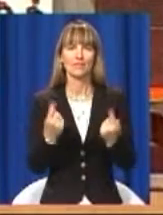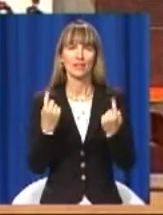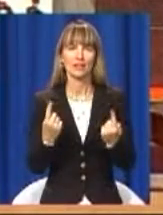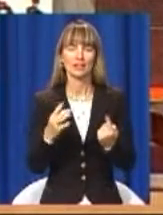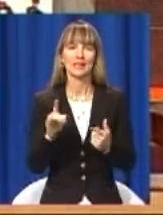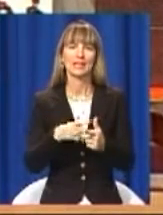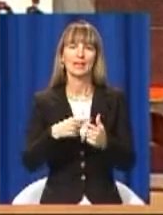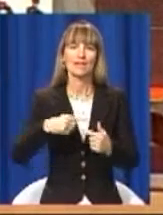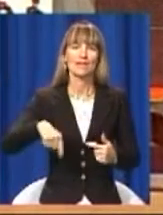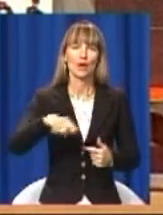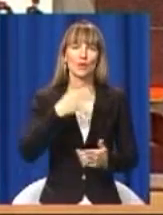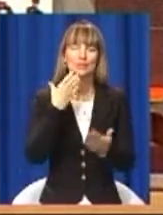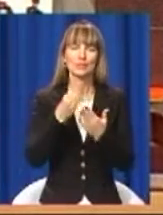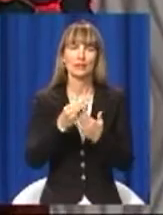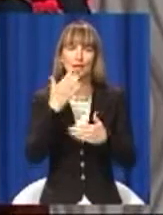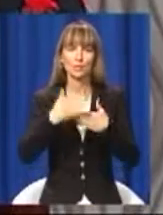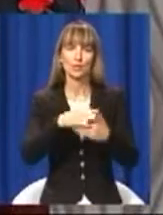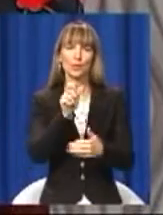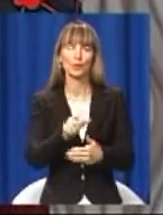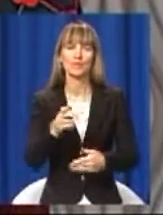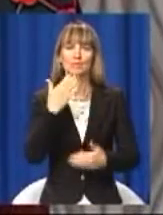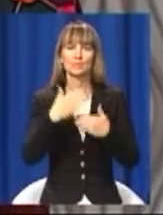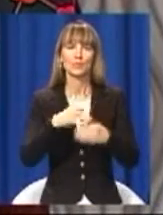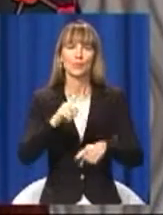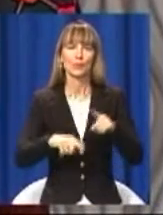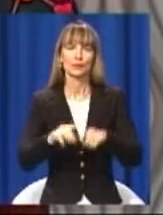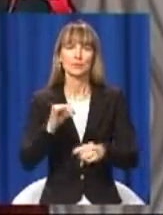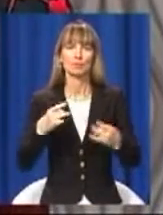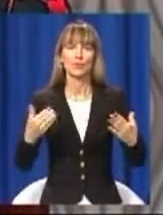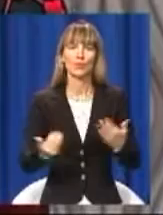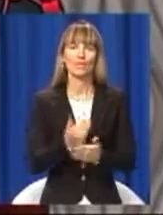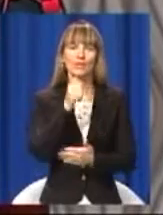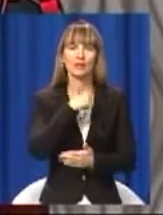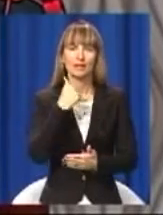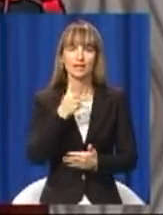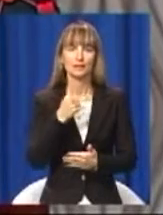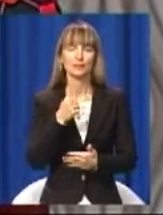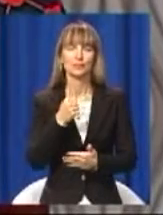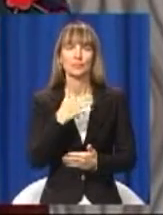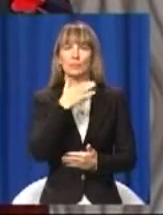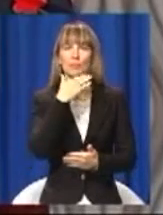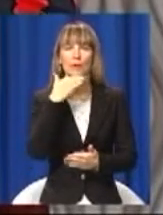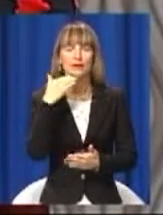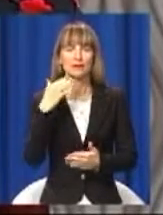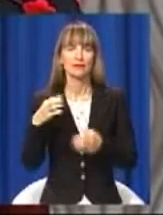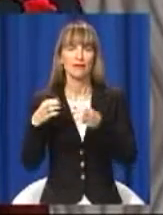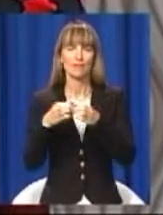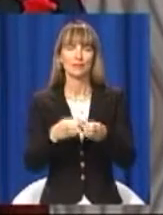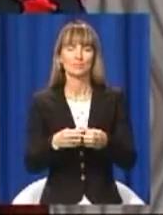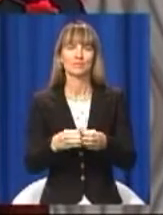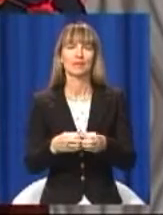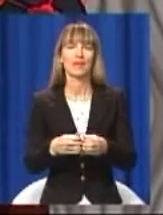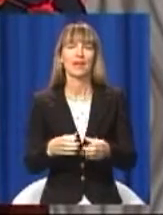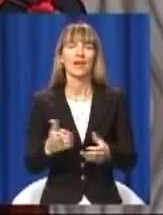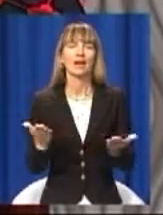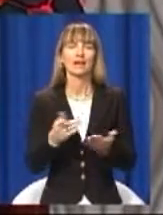в колі своїх там найближчих людей, найближчих родичів і святкують Новий рік цілим таким масовим збором.